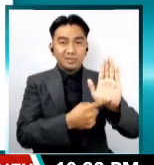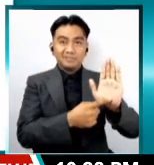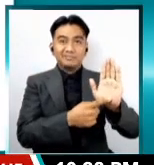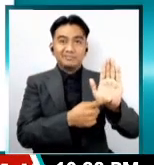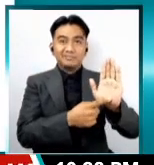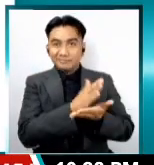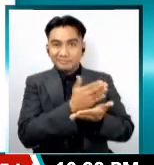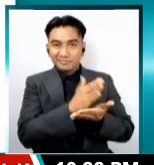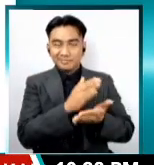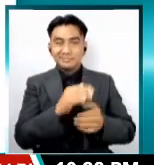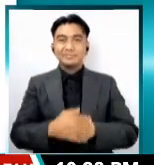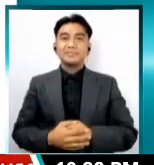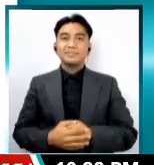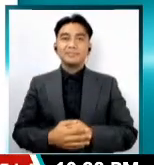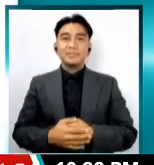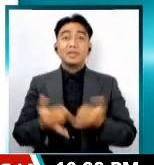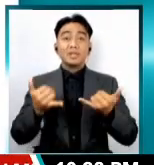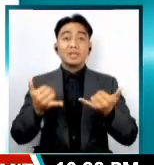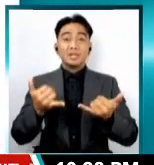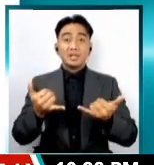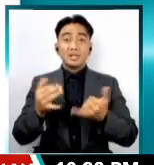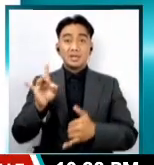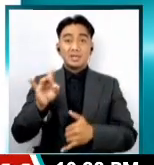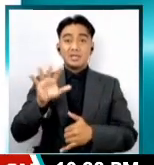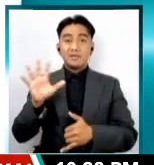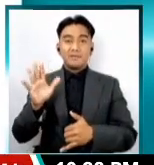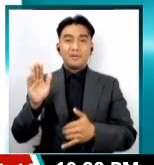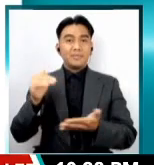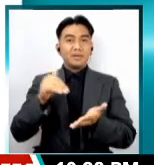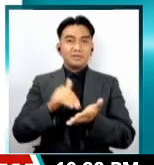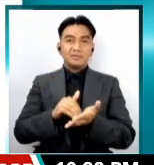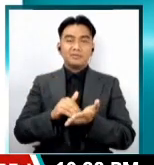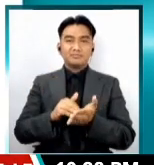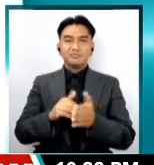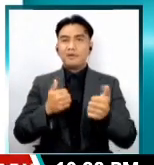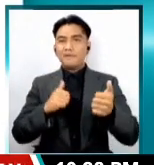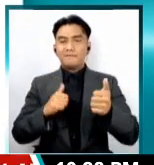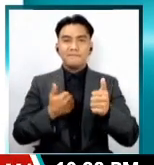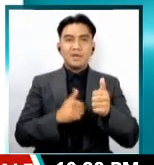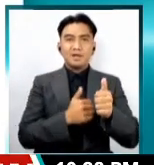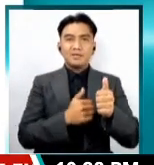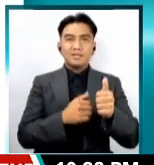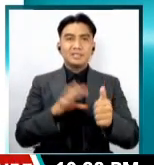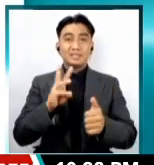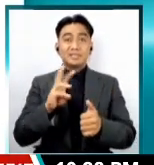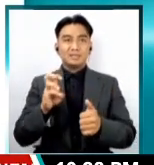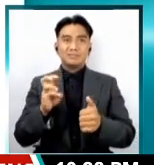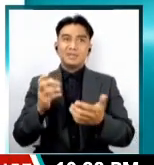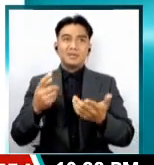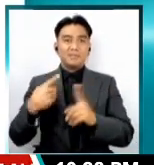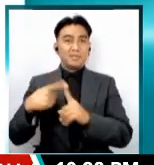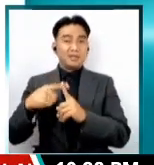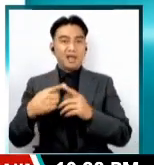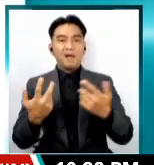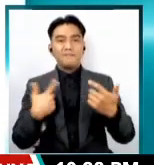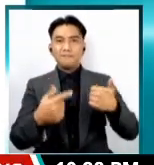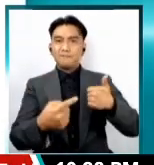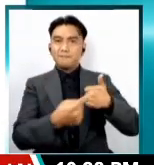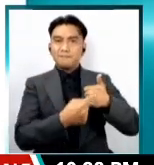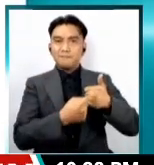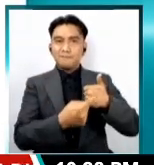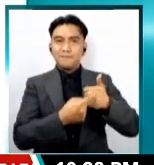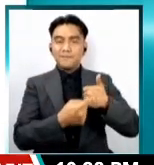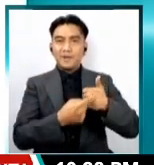more than 85,000 followers and 600,000 plus likes after, napili ang Pinoy Science na isa sa